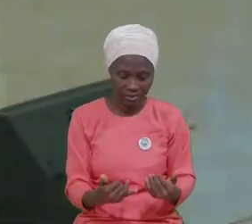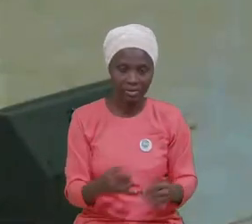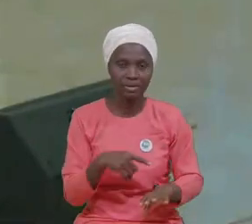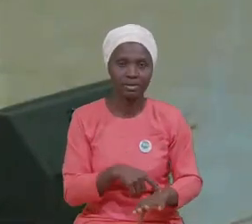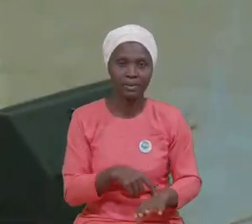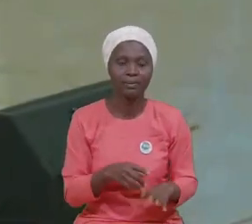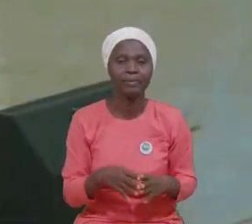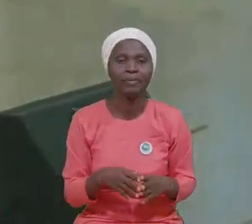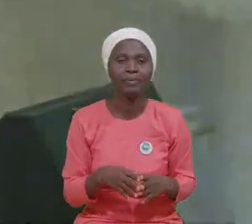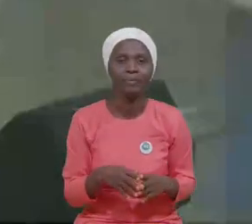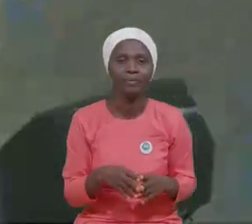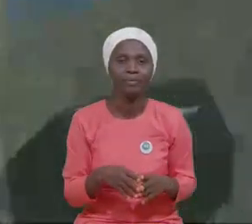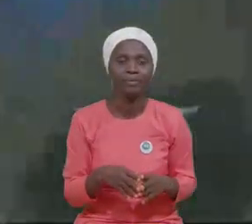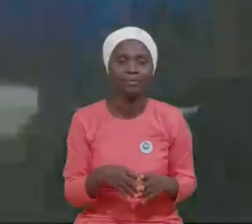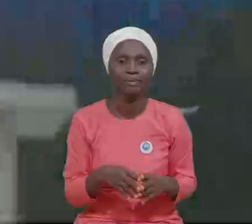présente.